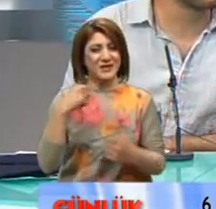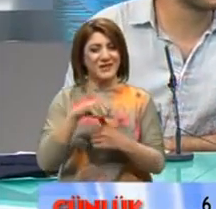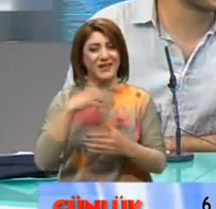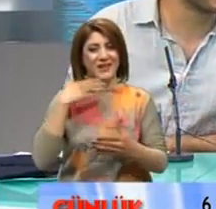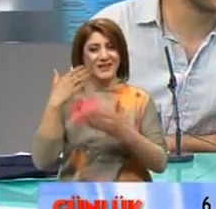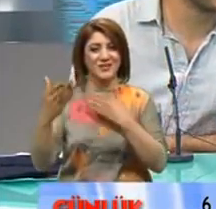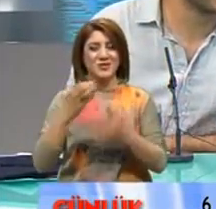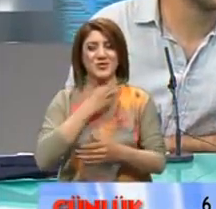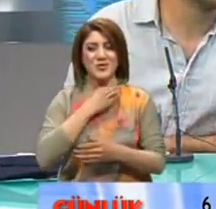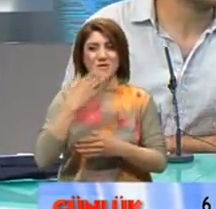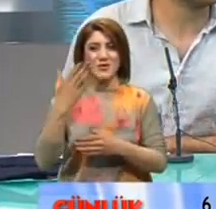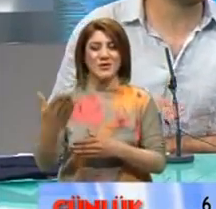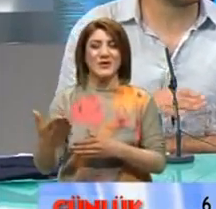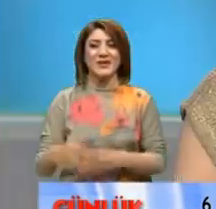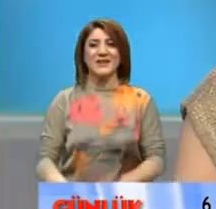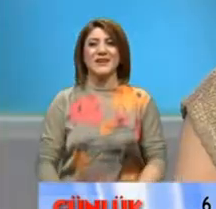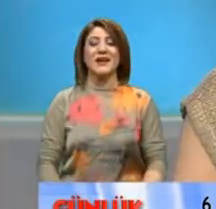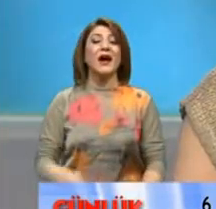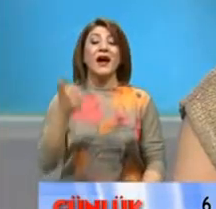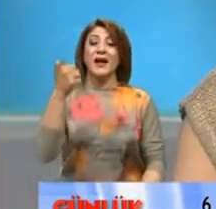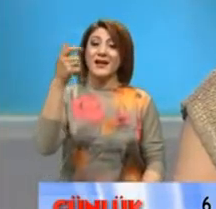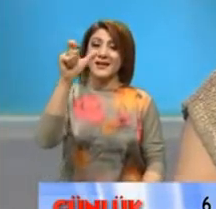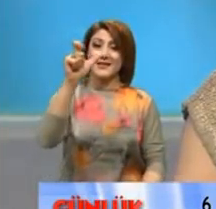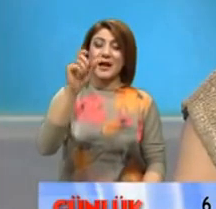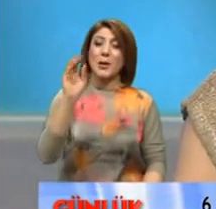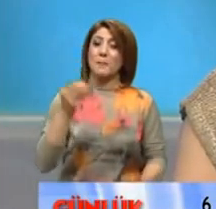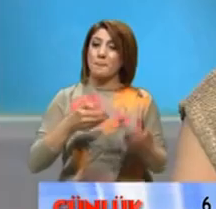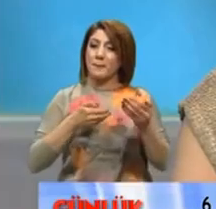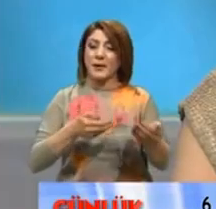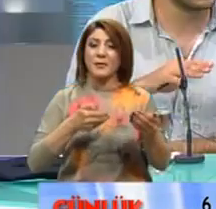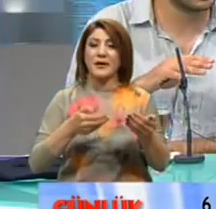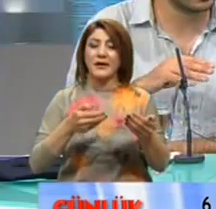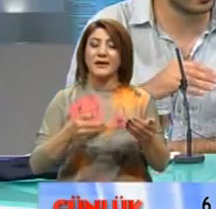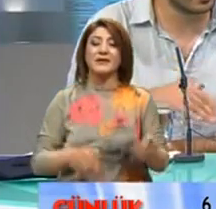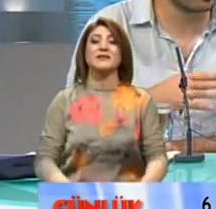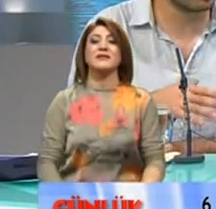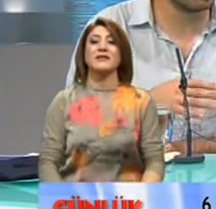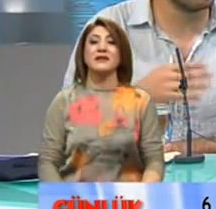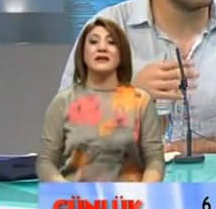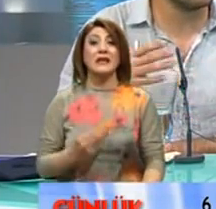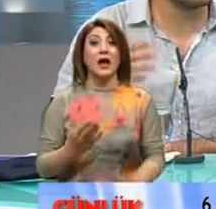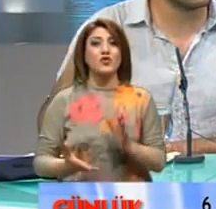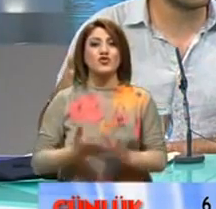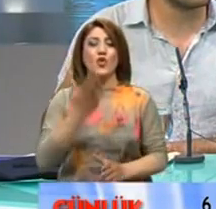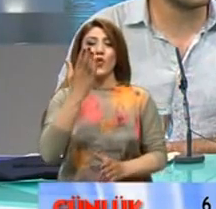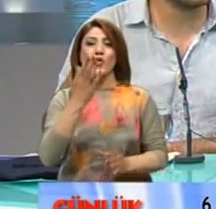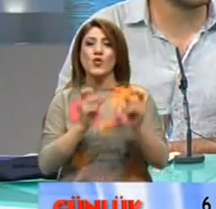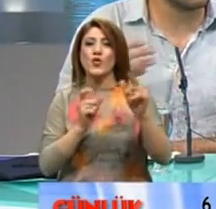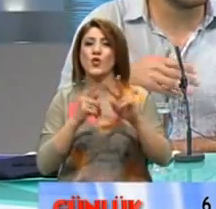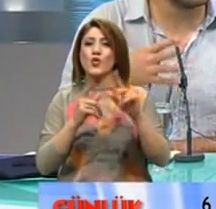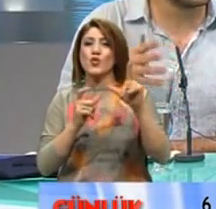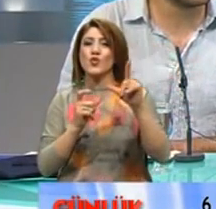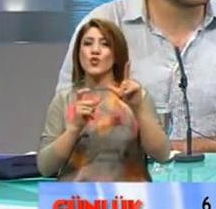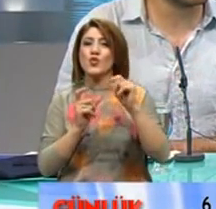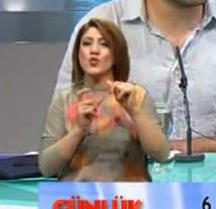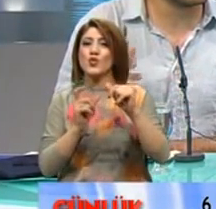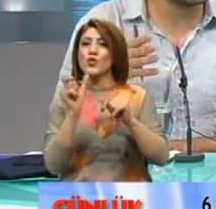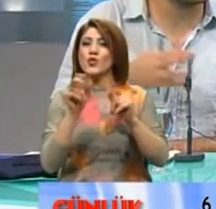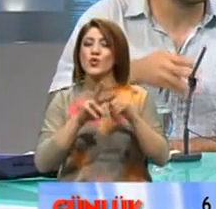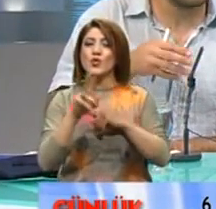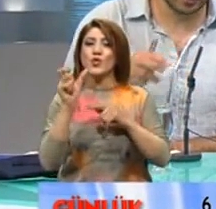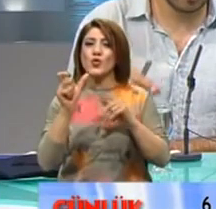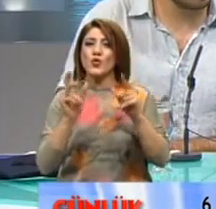kalırsa siz de tamamlarsınız. 6 aylık bebekler daha çok ünlü uyumuna uygun olan sözcükleri dinliyor. Yani ünlü uyumunu tekrar